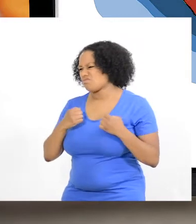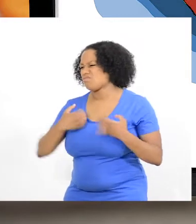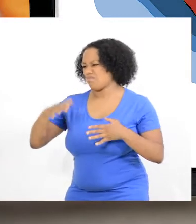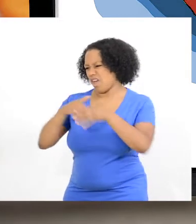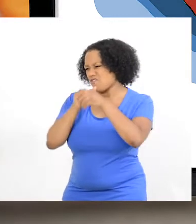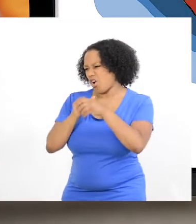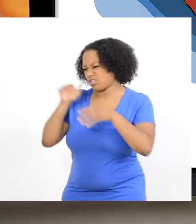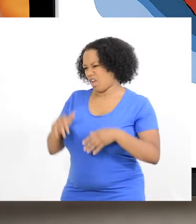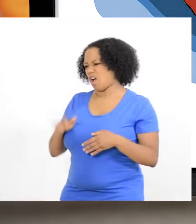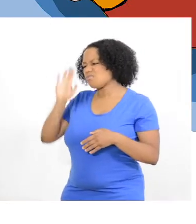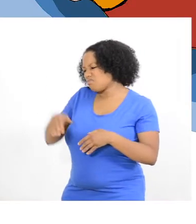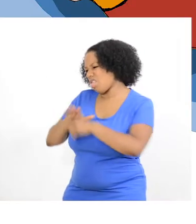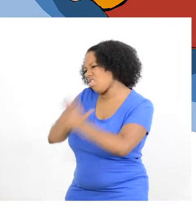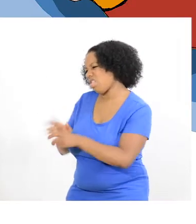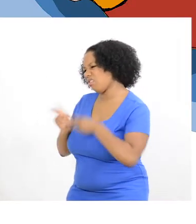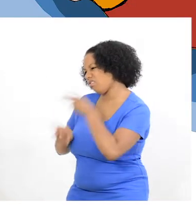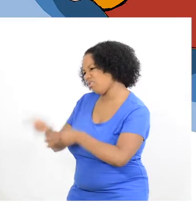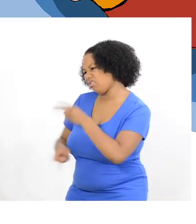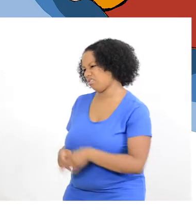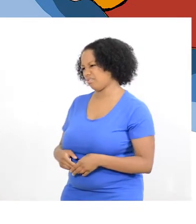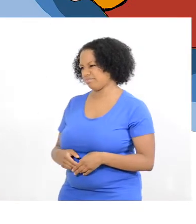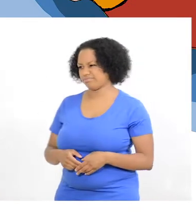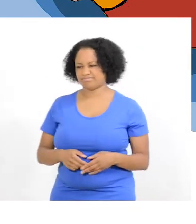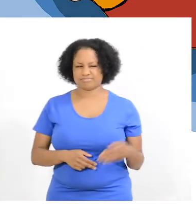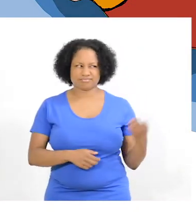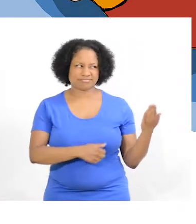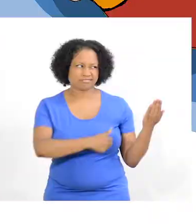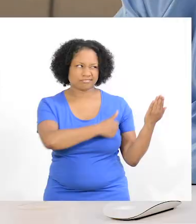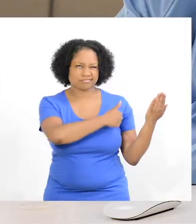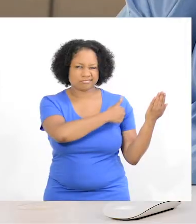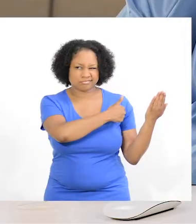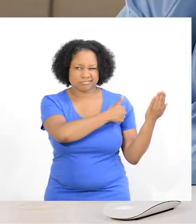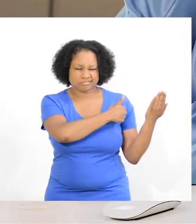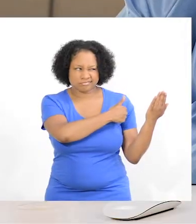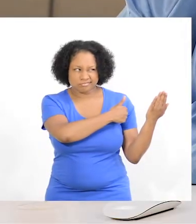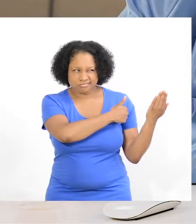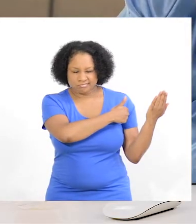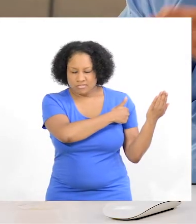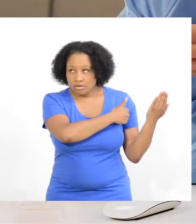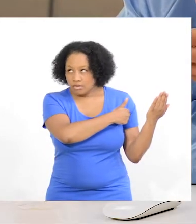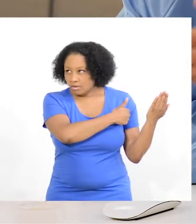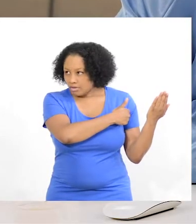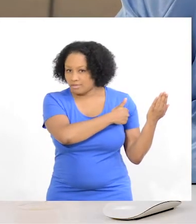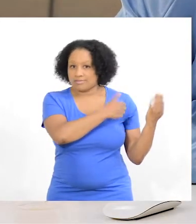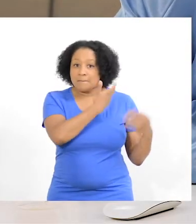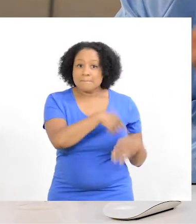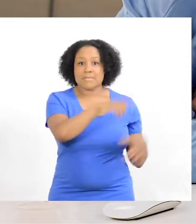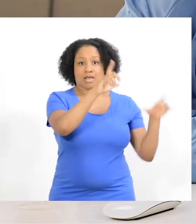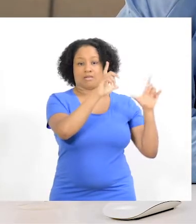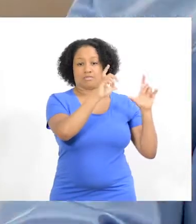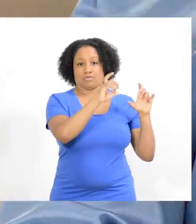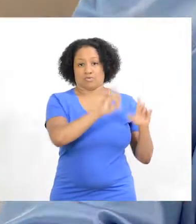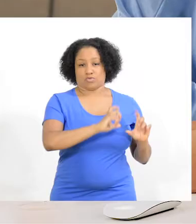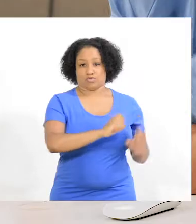beliebter bei den anderen. Also hat er ihr erstmal geschrieben, dass ihr alles gut steht. Seitdem nervt sie ihn leider mit noch mehr Fotos und noch mehr